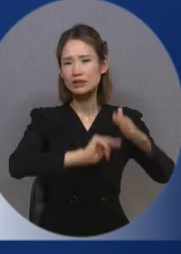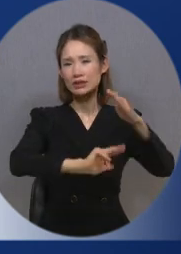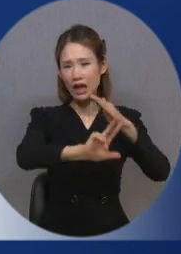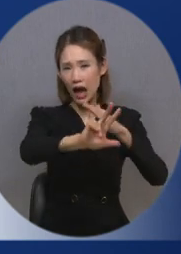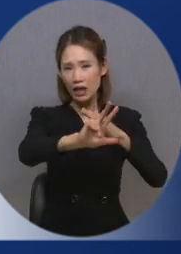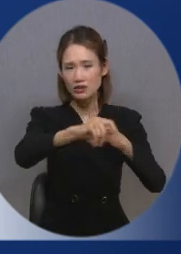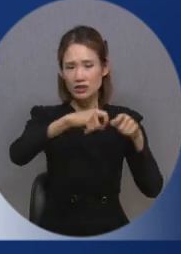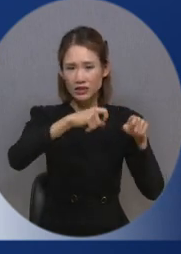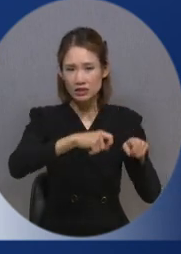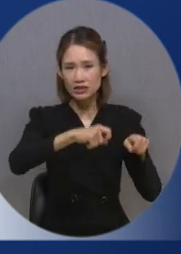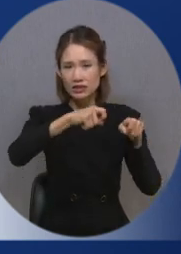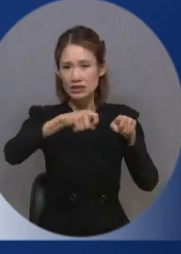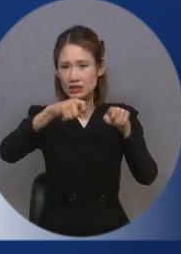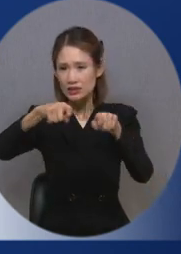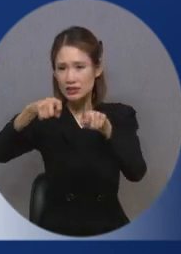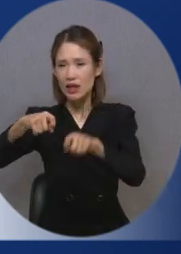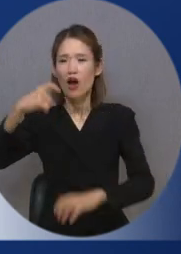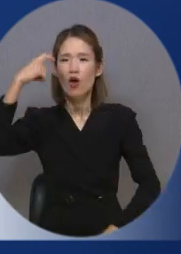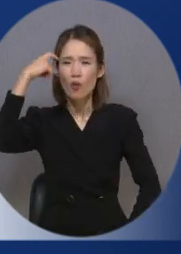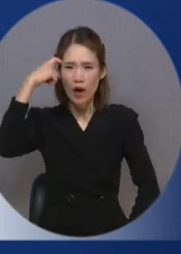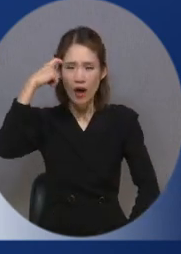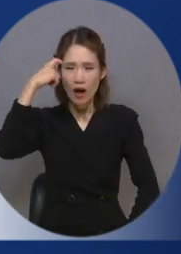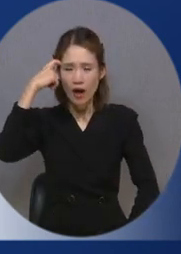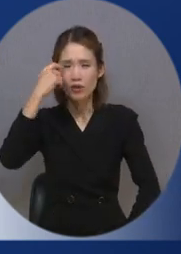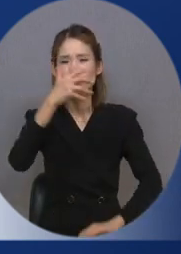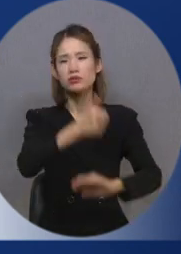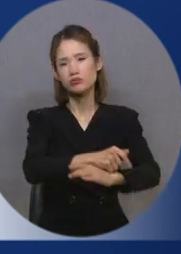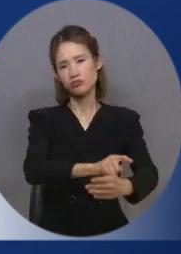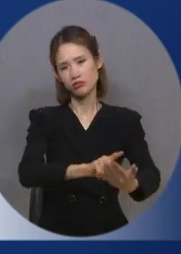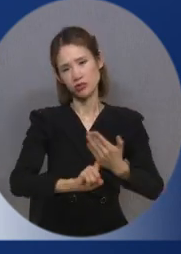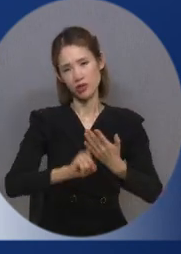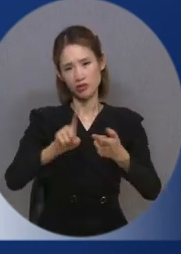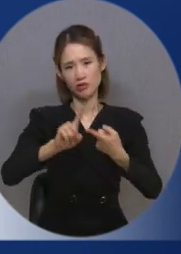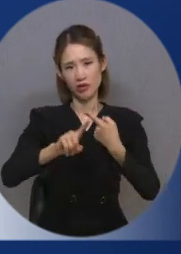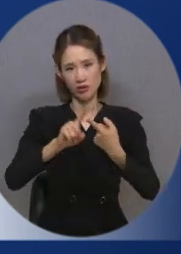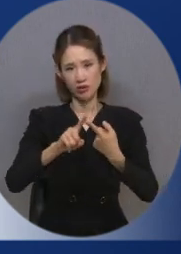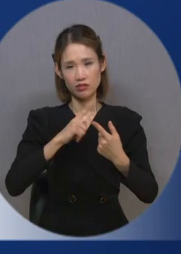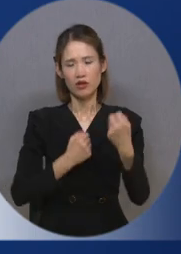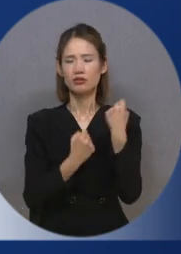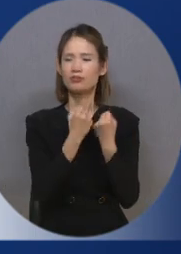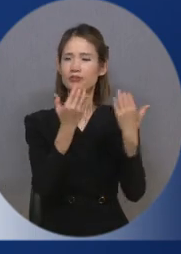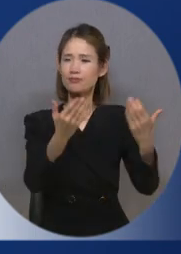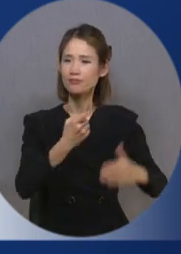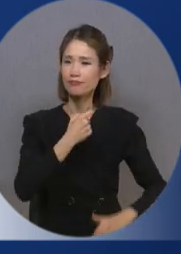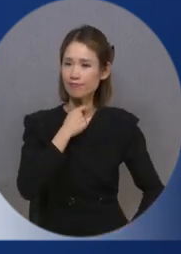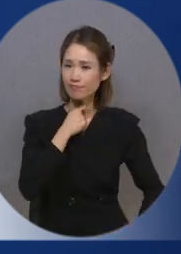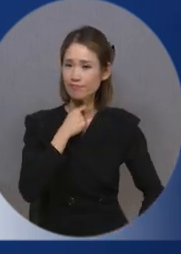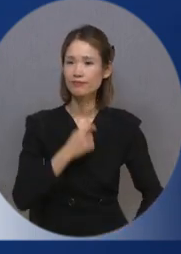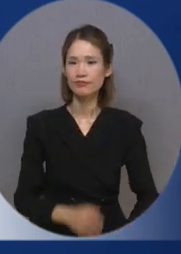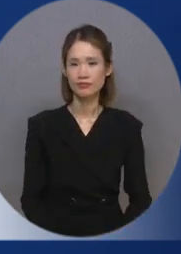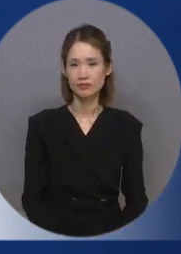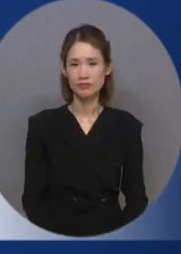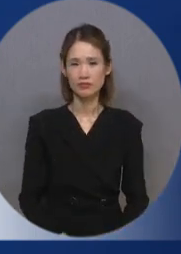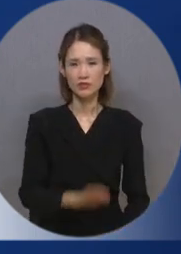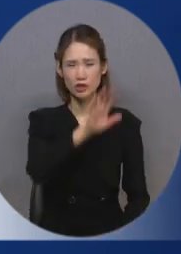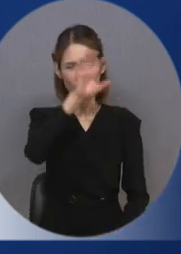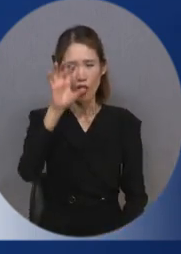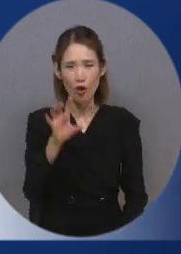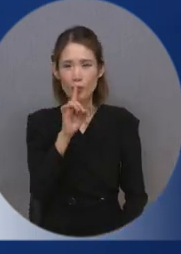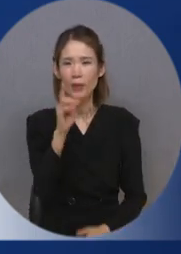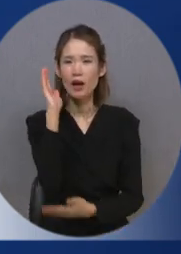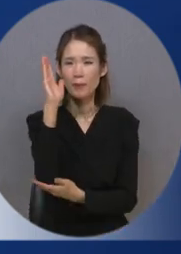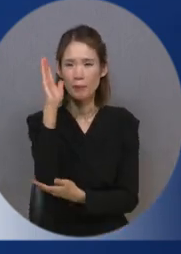지연운행시키는 결과가 돼야 되는 거냐. 이 부분에 대해서 저는 지금 말씀을 드리고 싶은 겁니다. 거듭